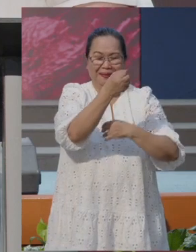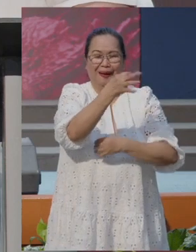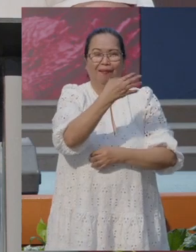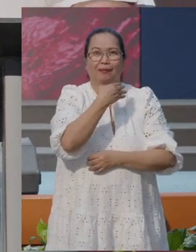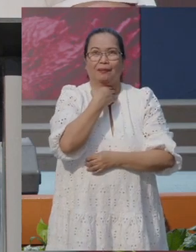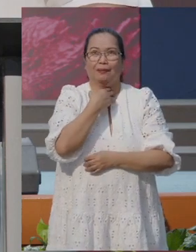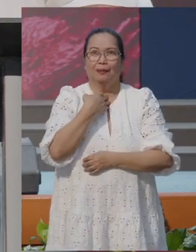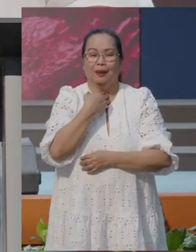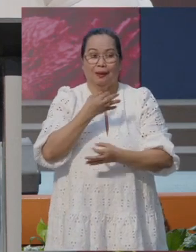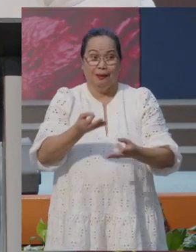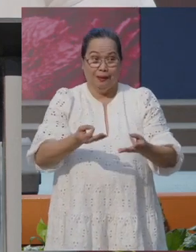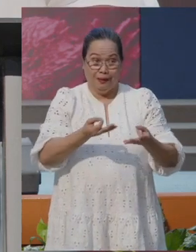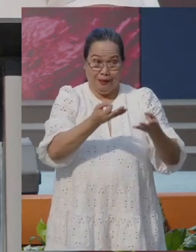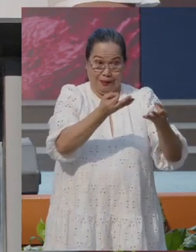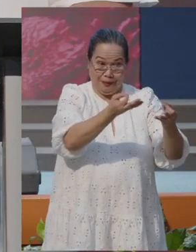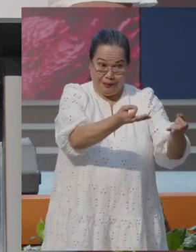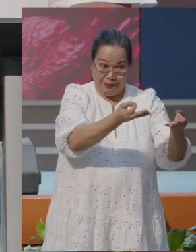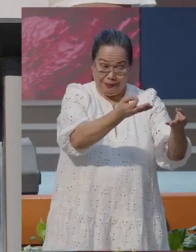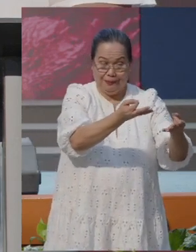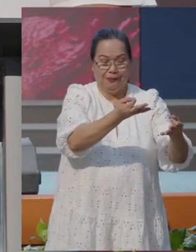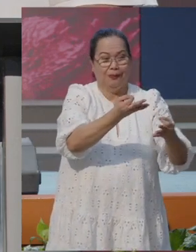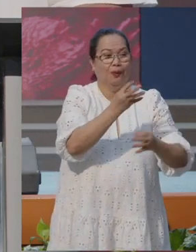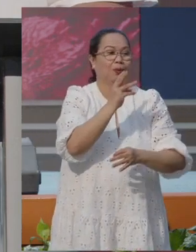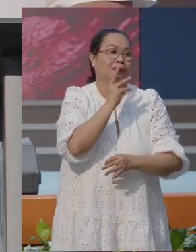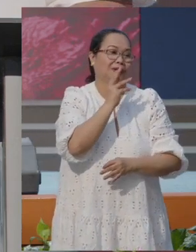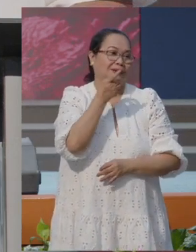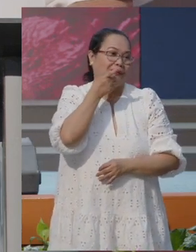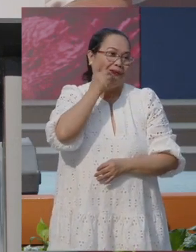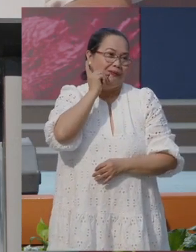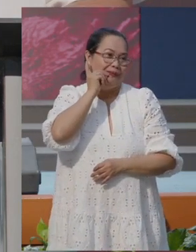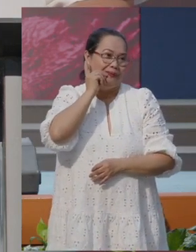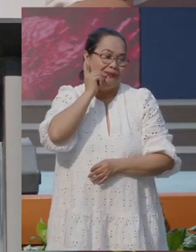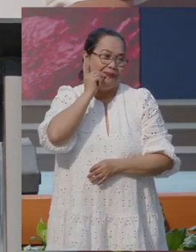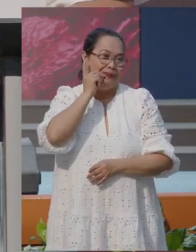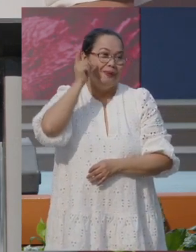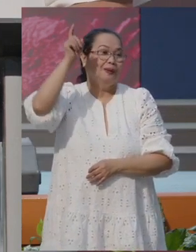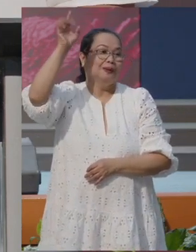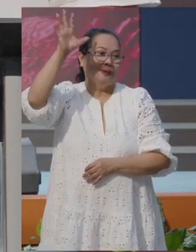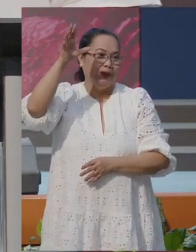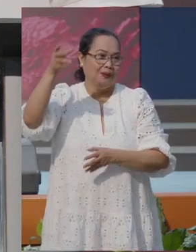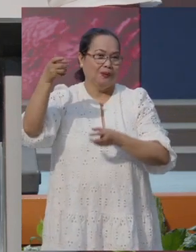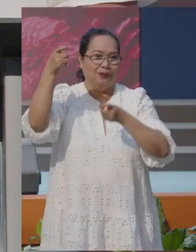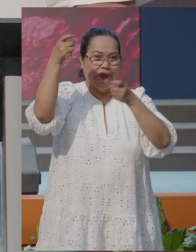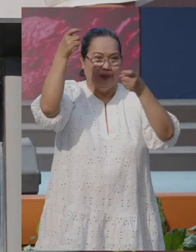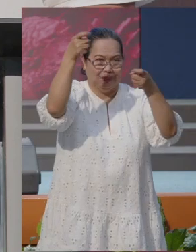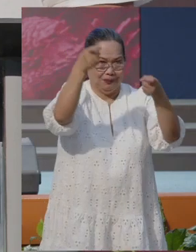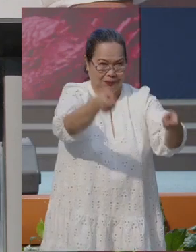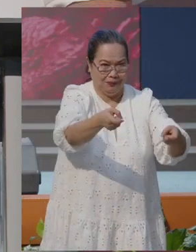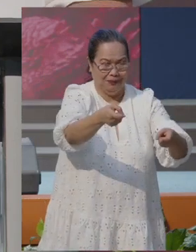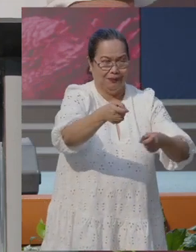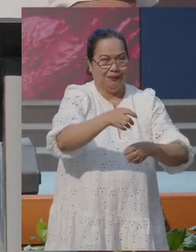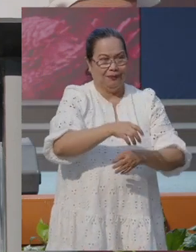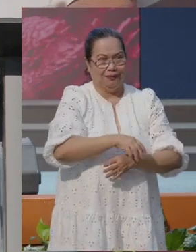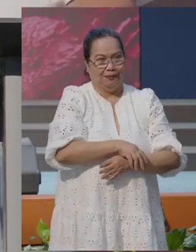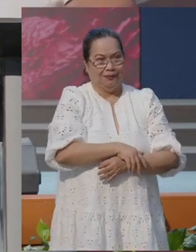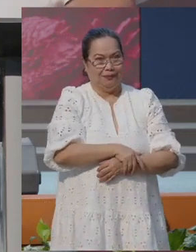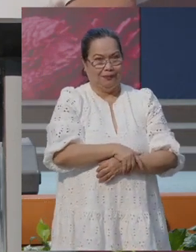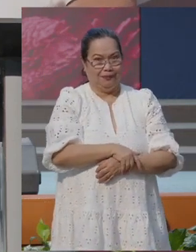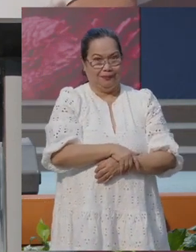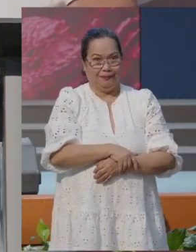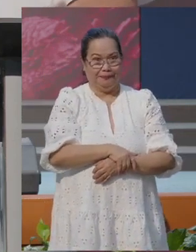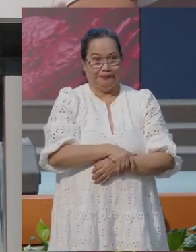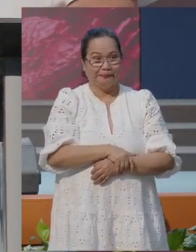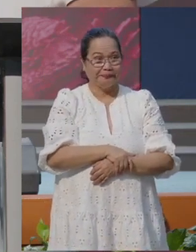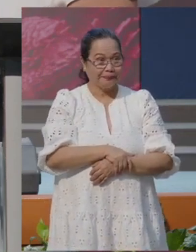drink. For you will heap burning coals on his head, and the Lord will reward you. Exodus 23:4.